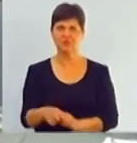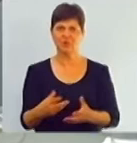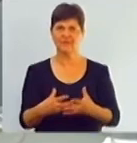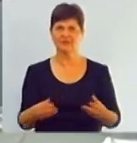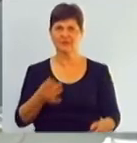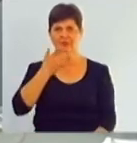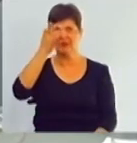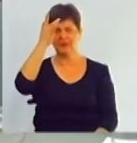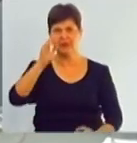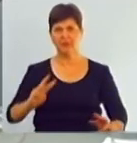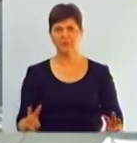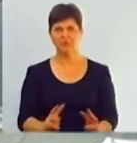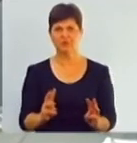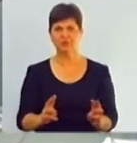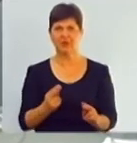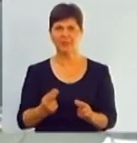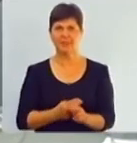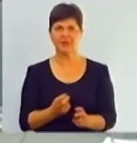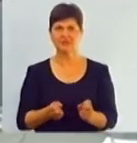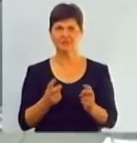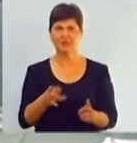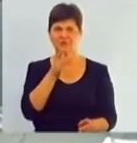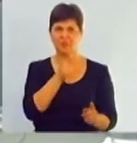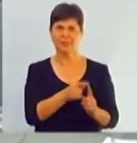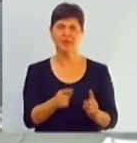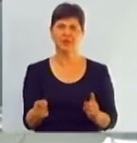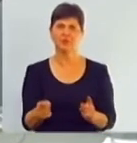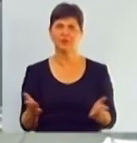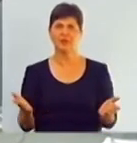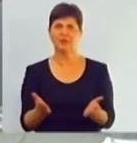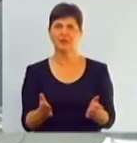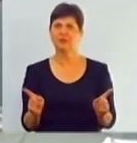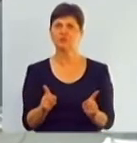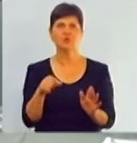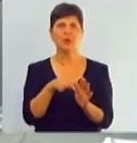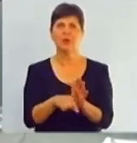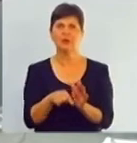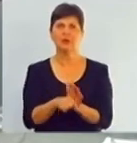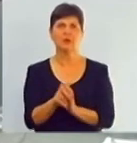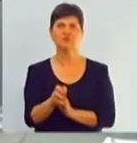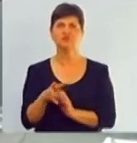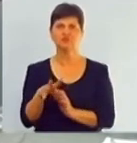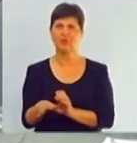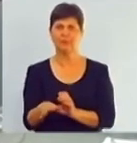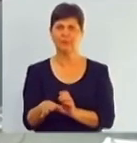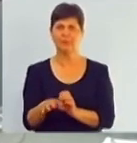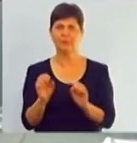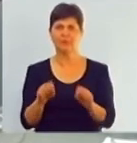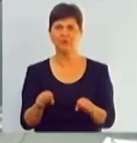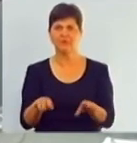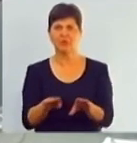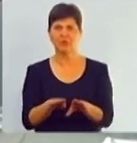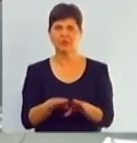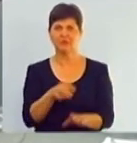весняно-літнього пожежонебезпечного періоду, які, що характерні, чим вони, можливо, порівнюючи з